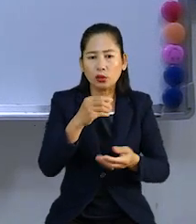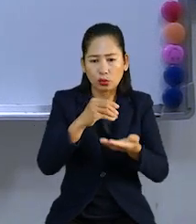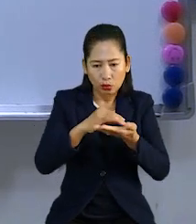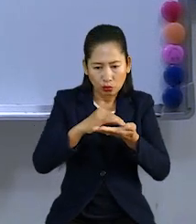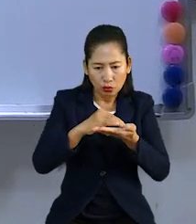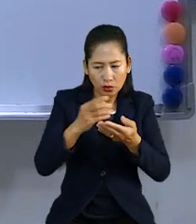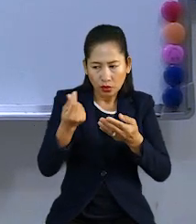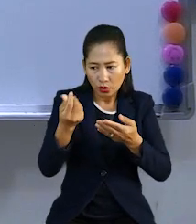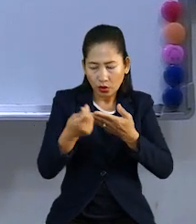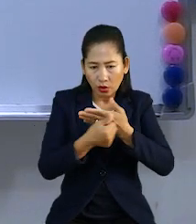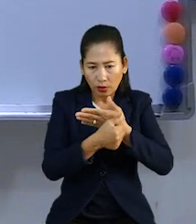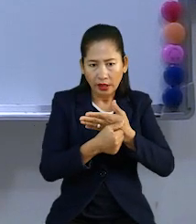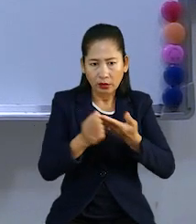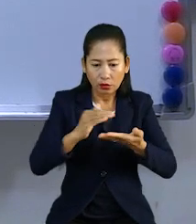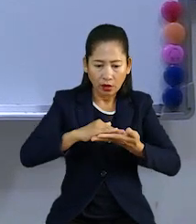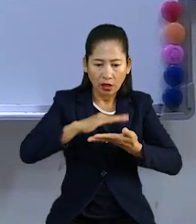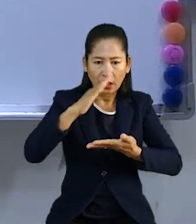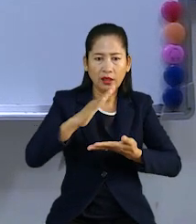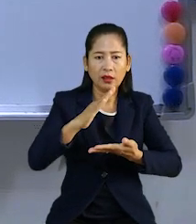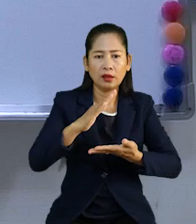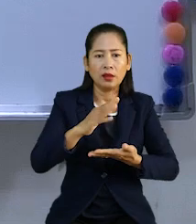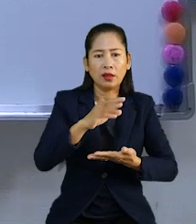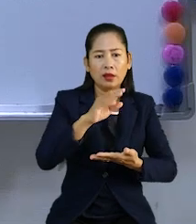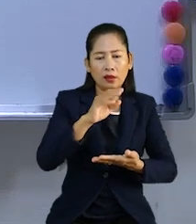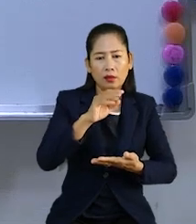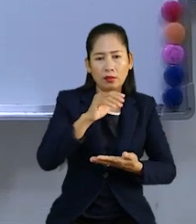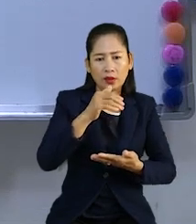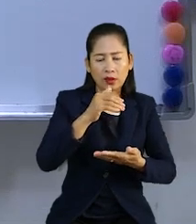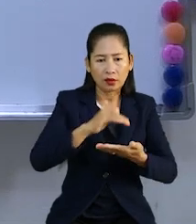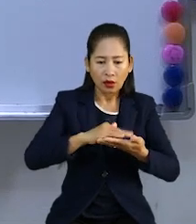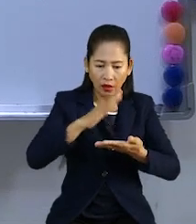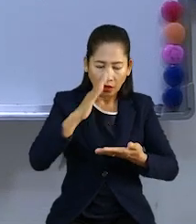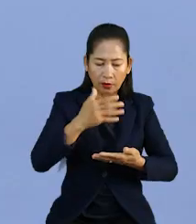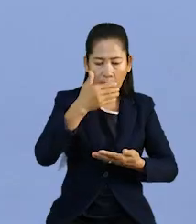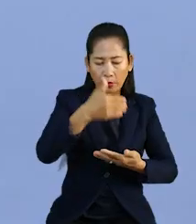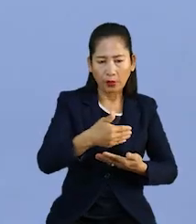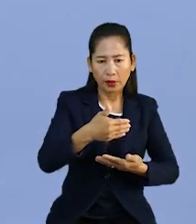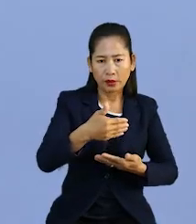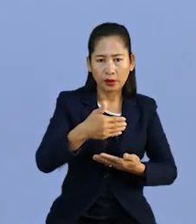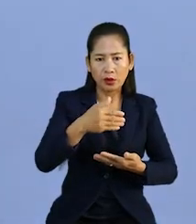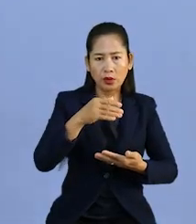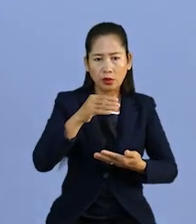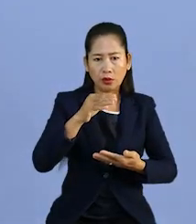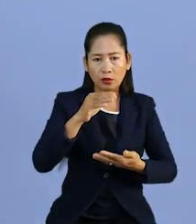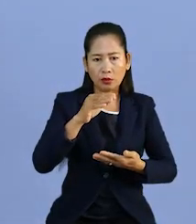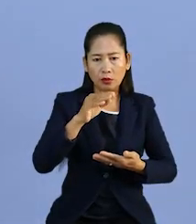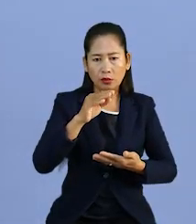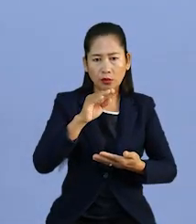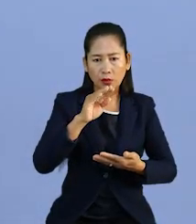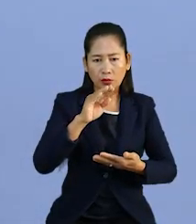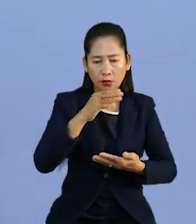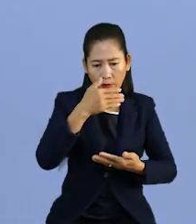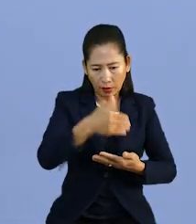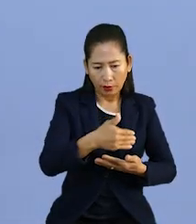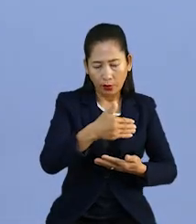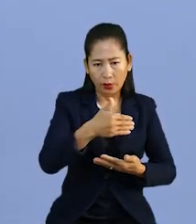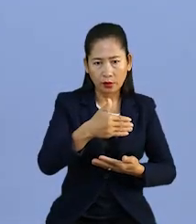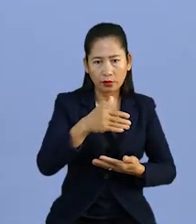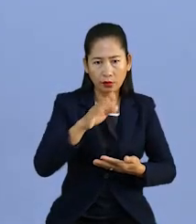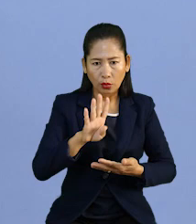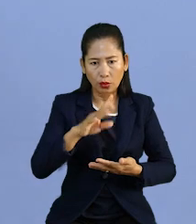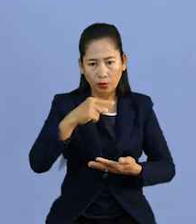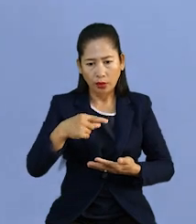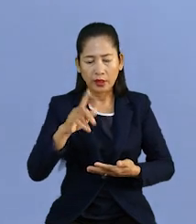làm lại lại mán cốt chà miên đầm lấy bầm buồn mớn bầm buồn bầm buồn mớn buồn